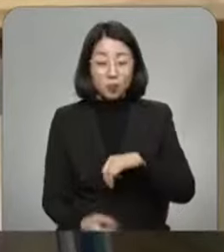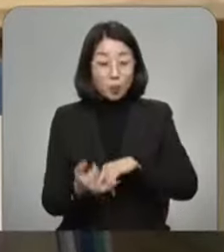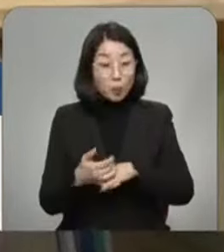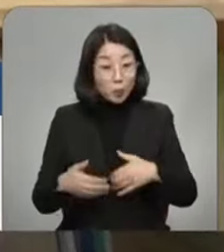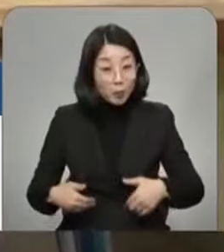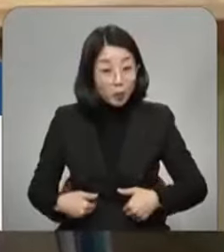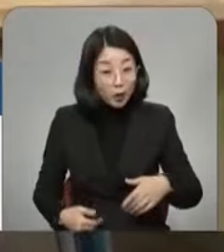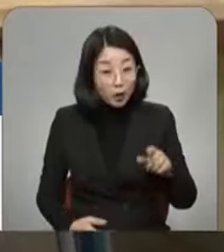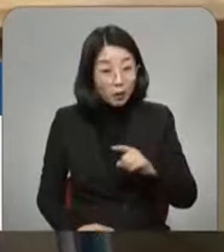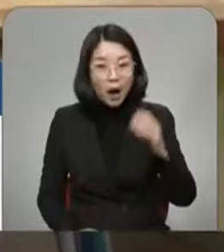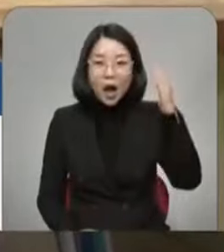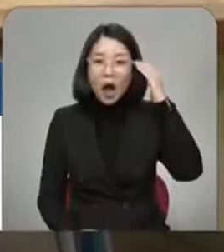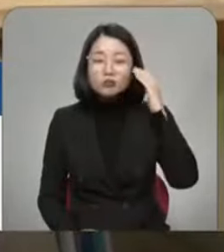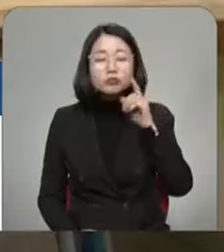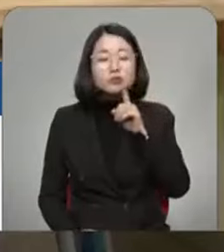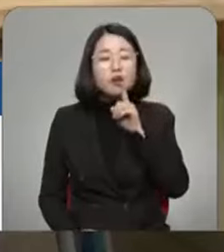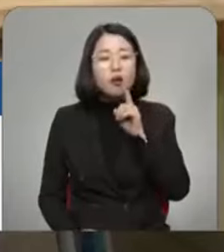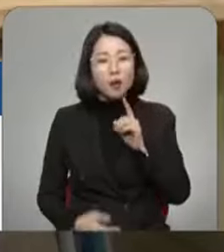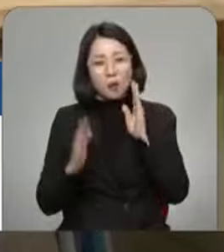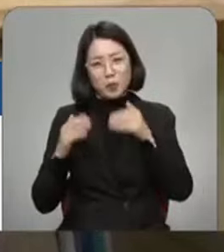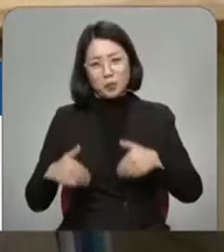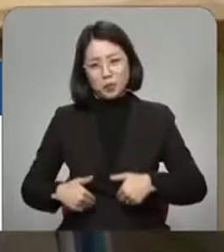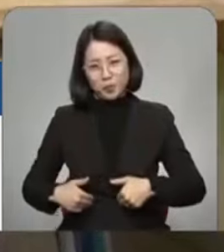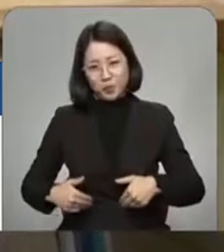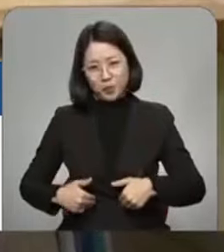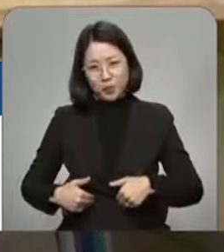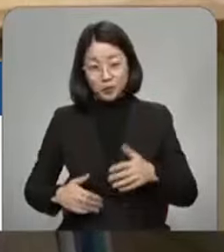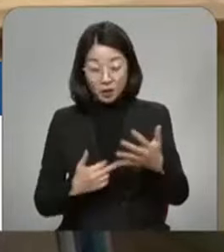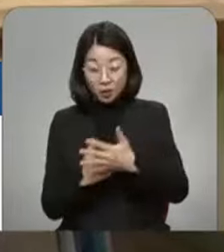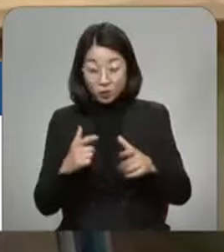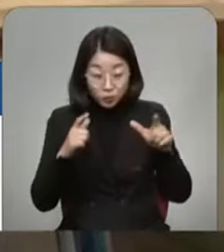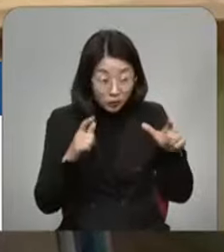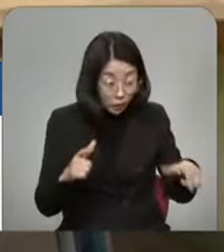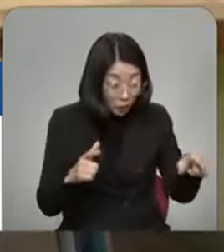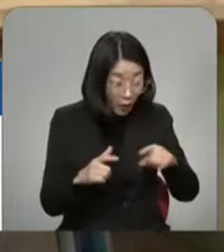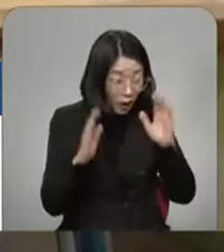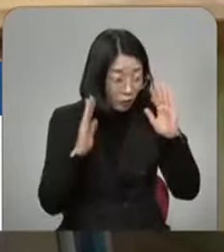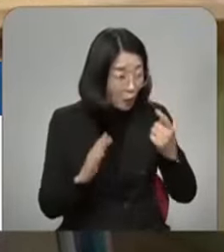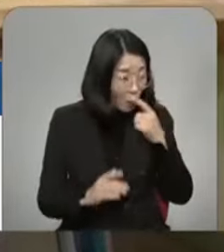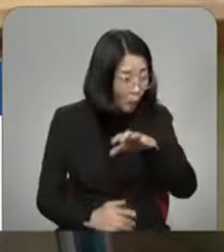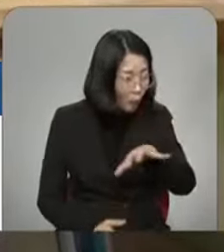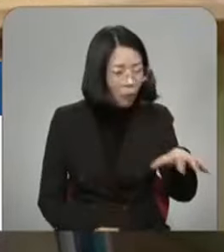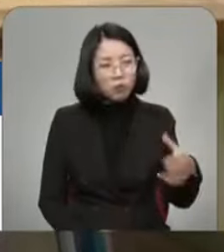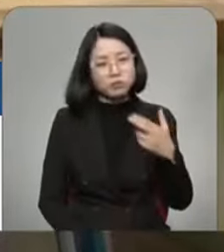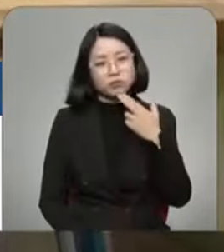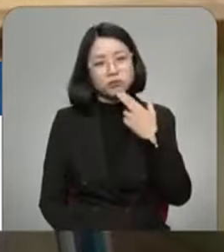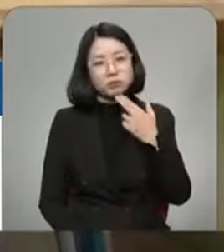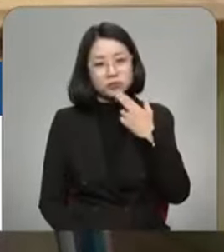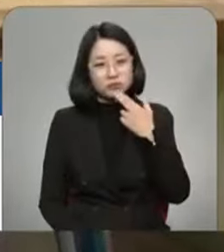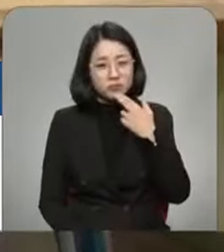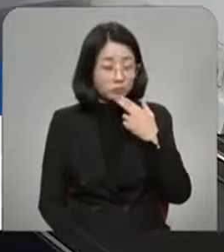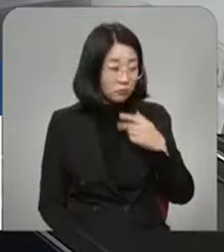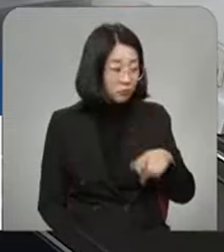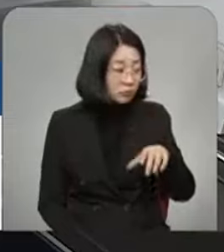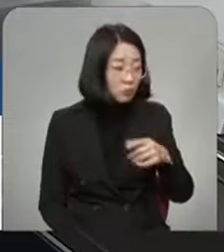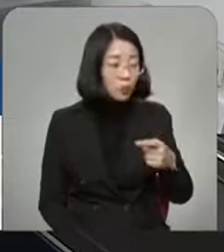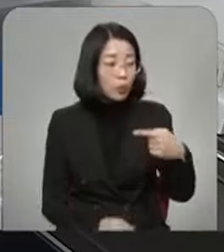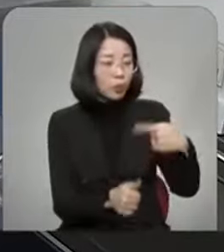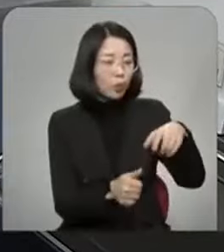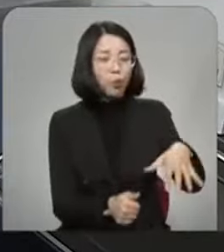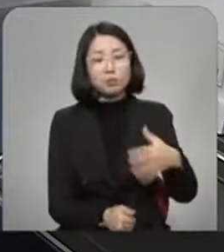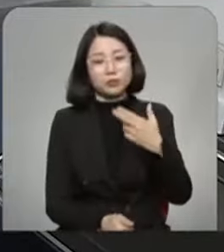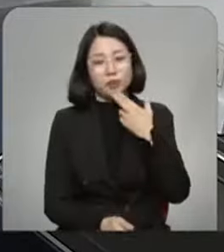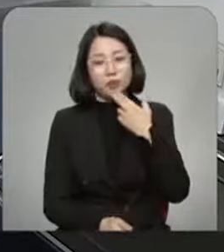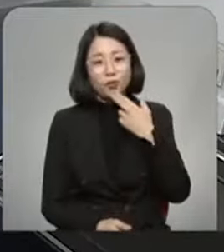분석입니다 라고 하셔 가지고 근데 지금 조회에는 황고 공부를 할 수 있는 기관이나 마땅한 그 프로그램들이 없어서